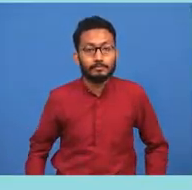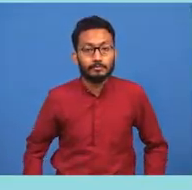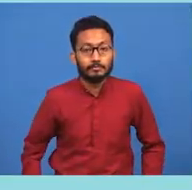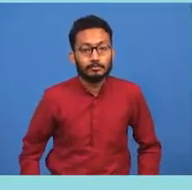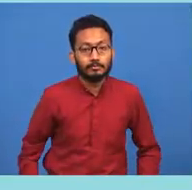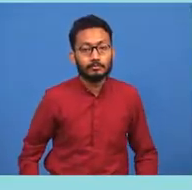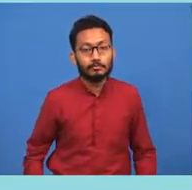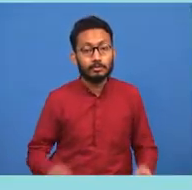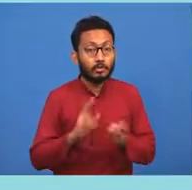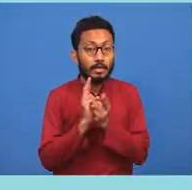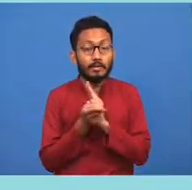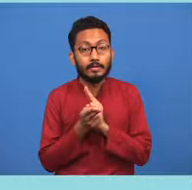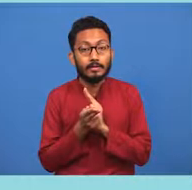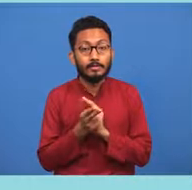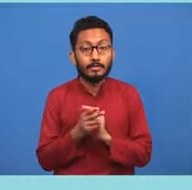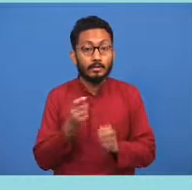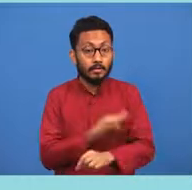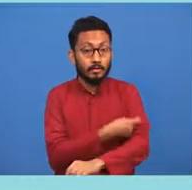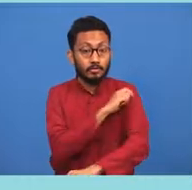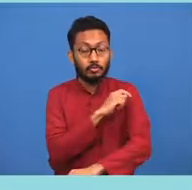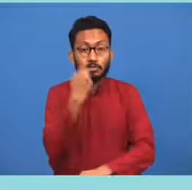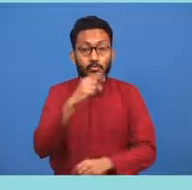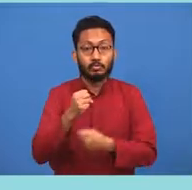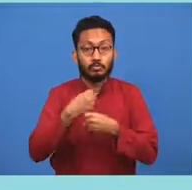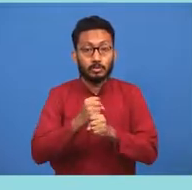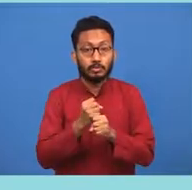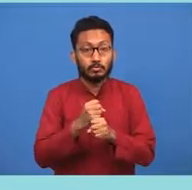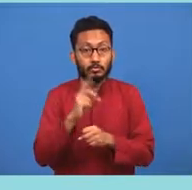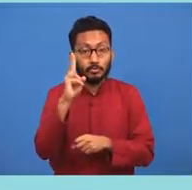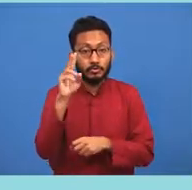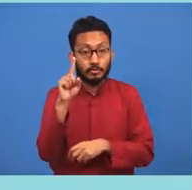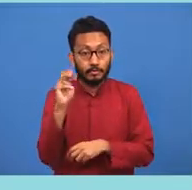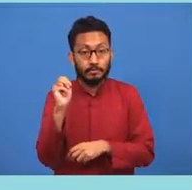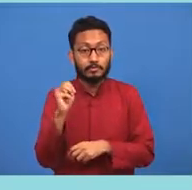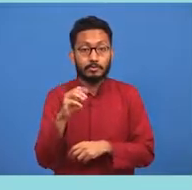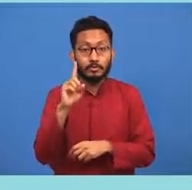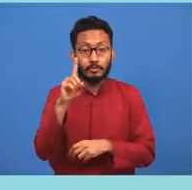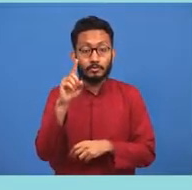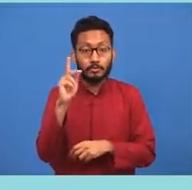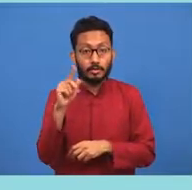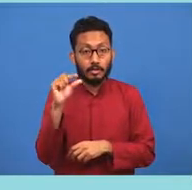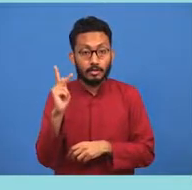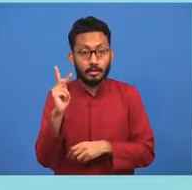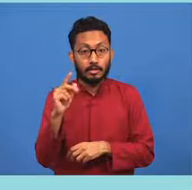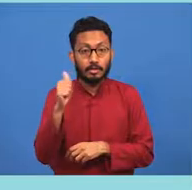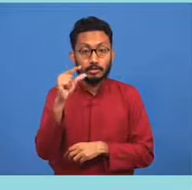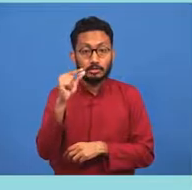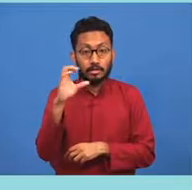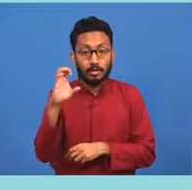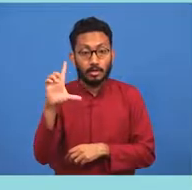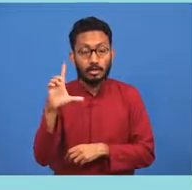Perubahan tenaga untuk membentuk 1 mol argentum klorida AgCl